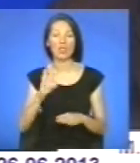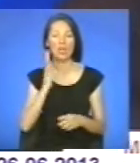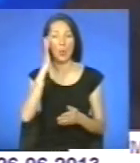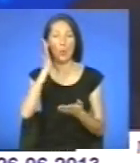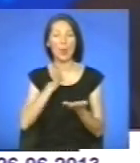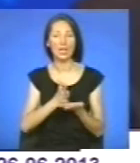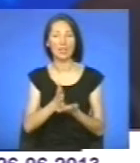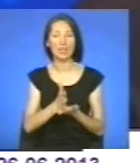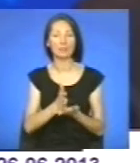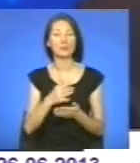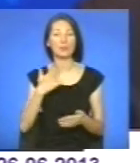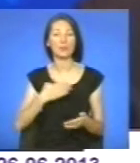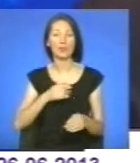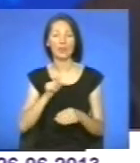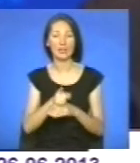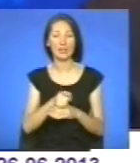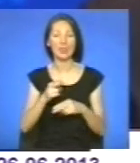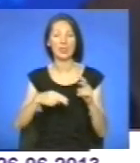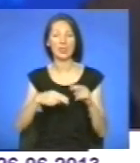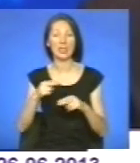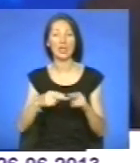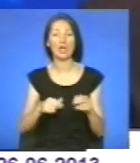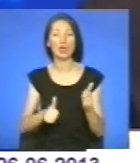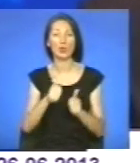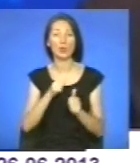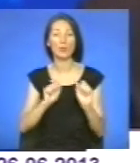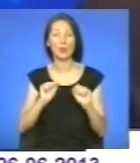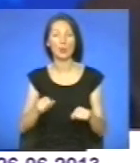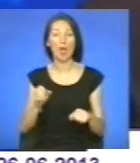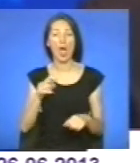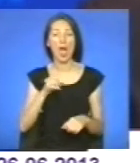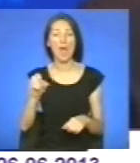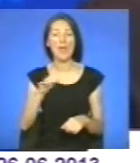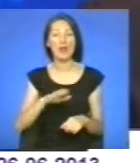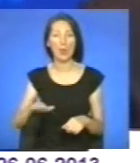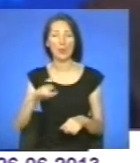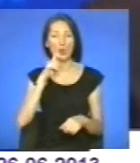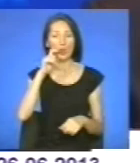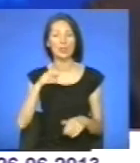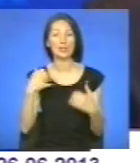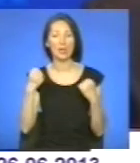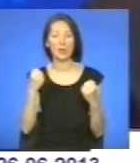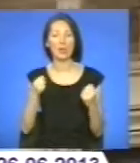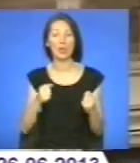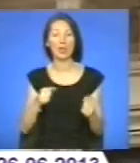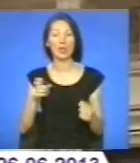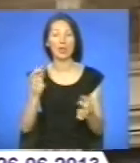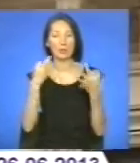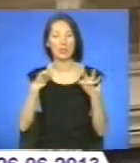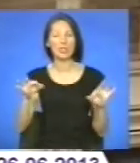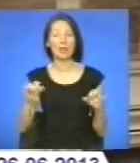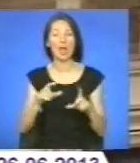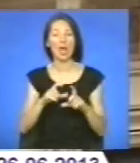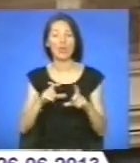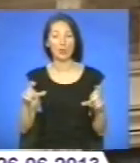политики. Наша задача – построение конкурентоспособной европейской Украины с крепкими демократическими институтами. Україна і